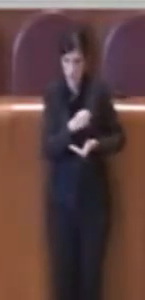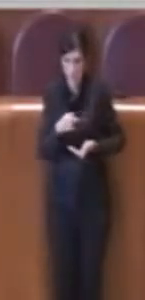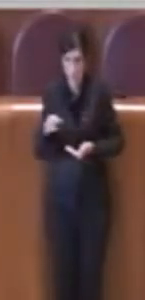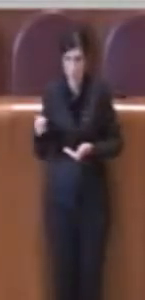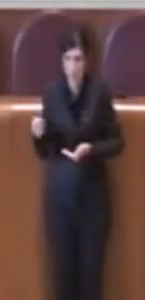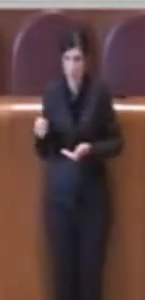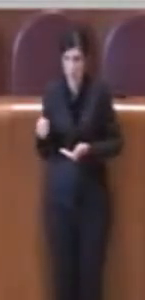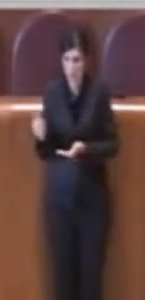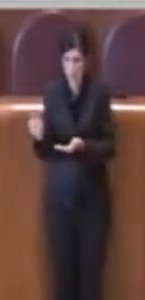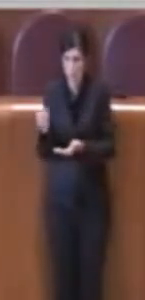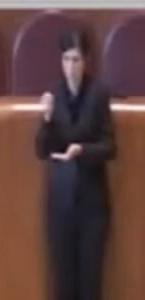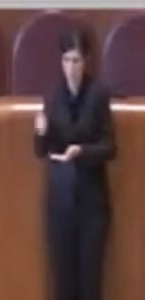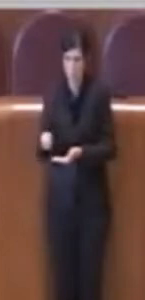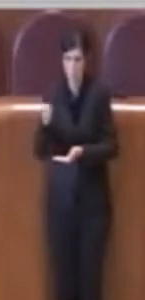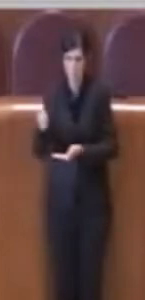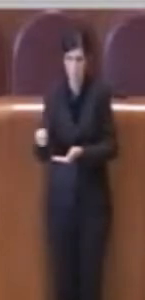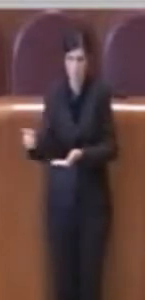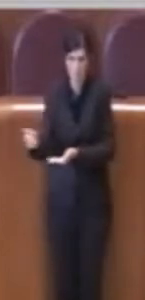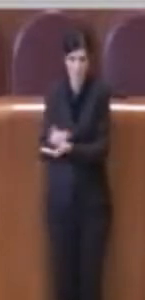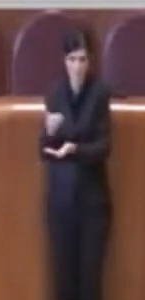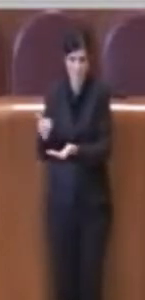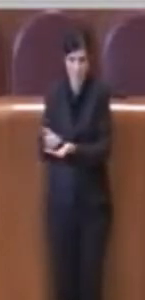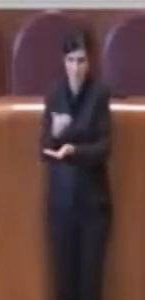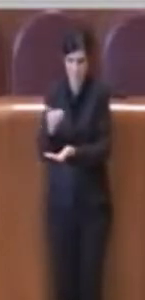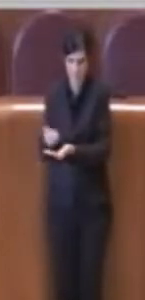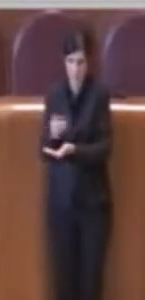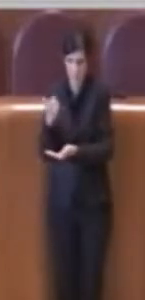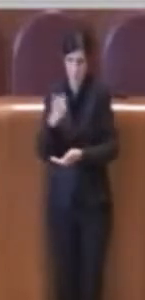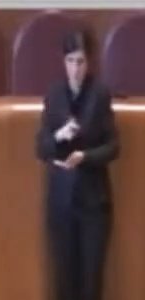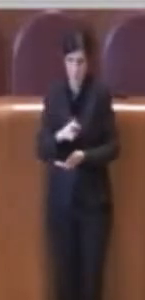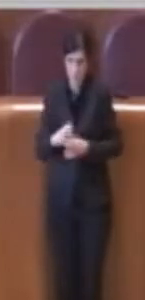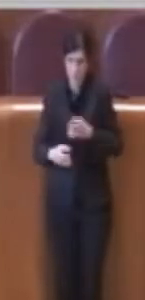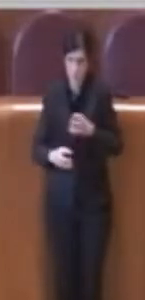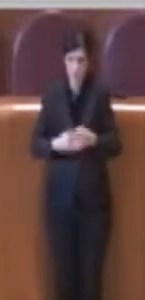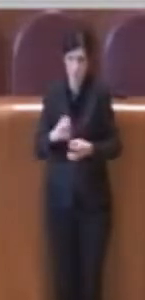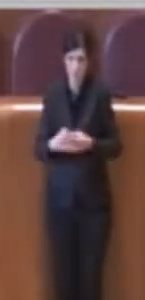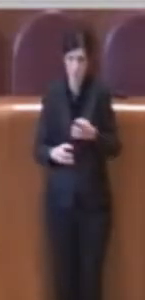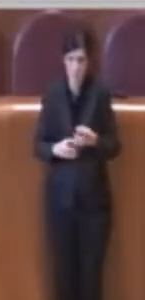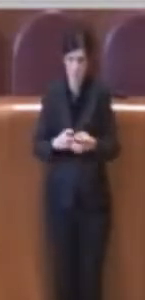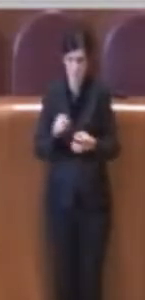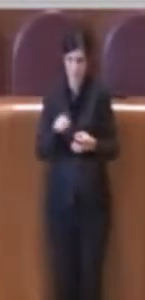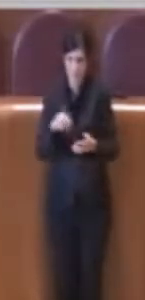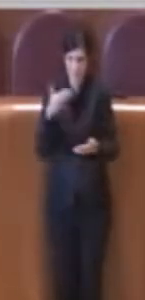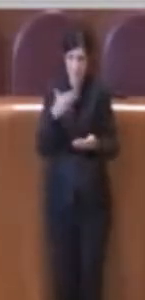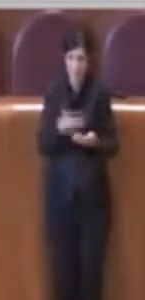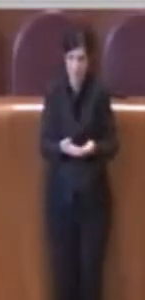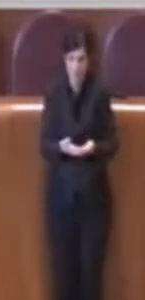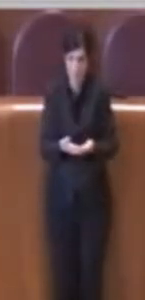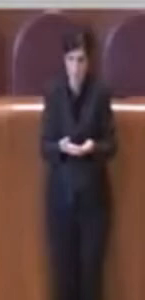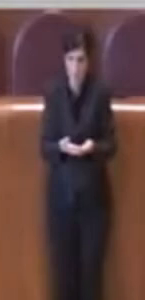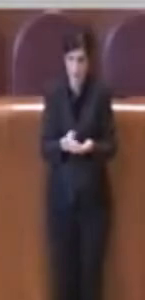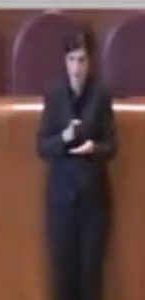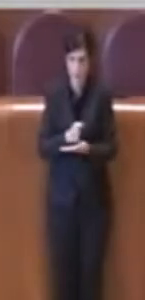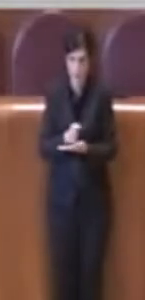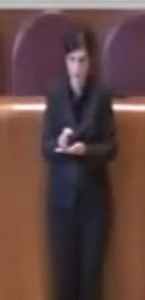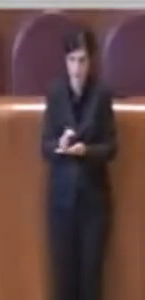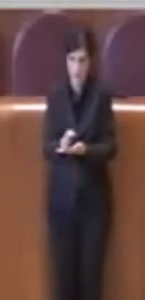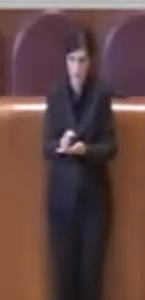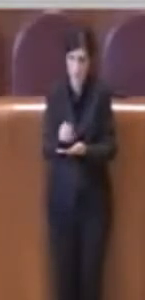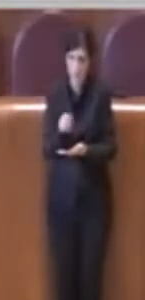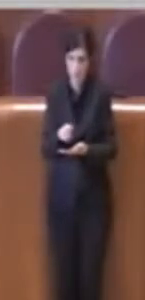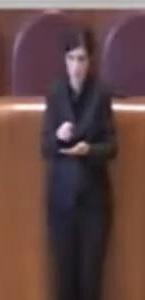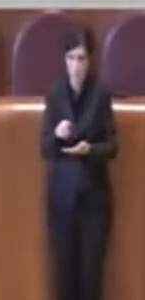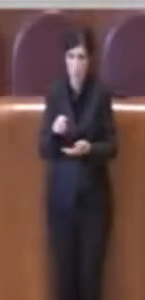Ci dicono non facciamo mai nulla per chi è in crisi. Ecco, questa delibera dà indirizzo alla Giunta e